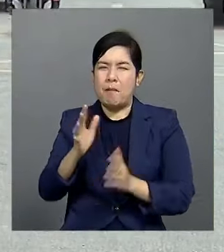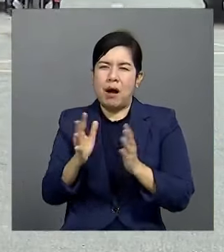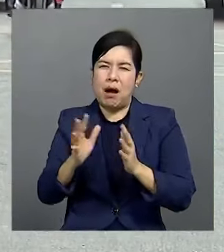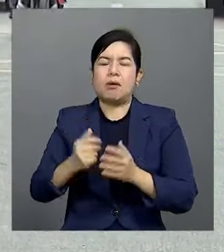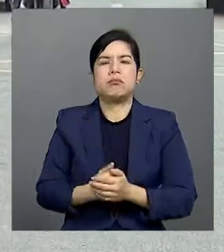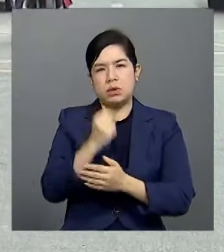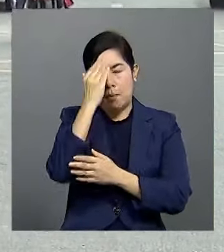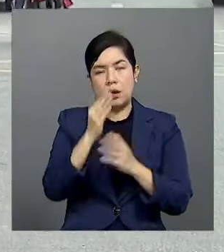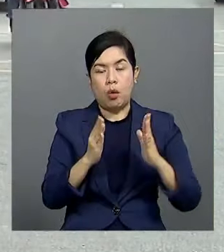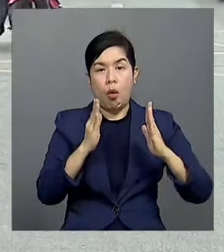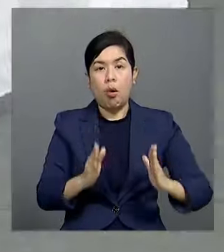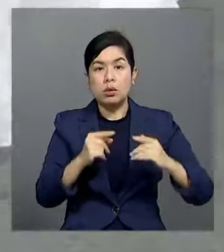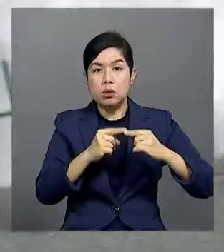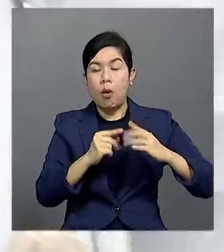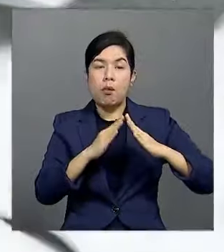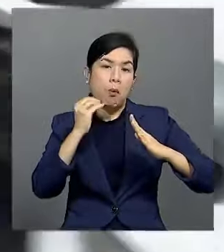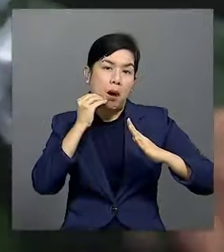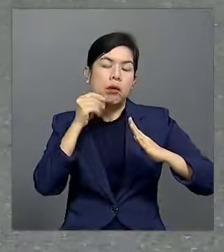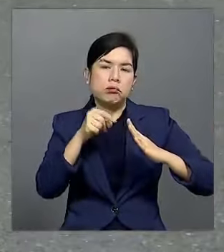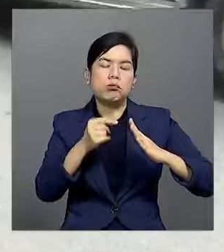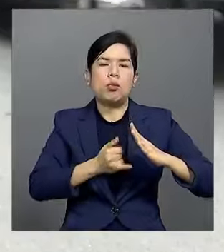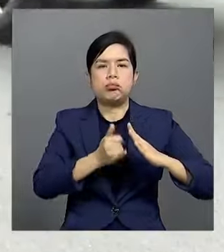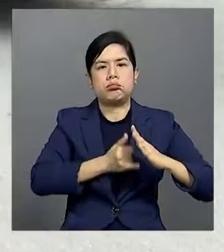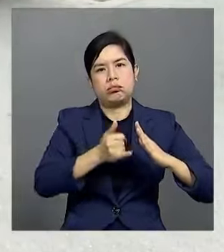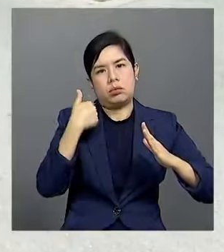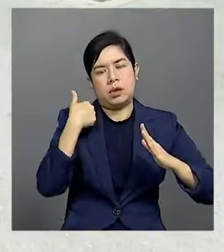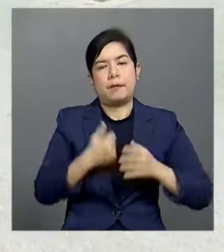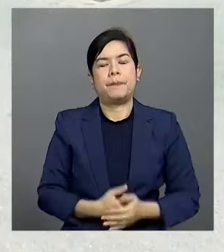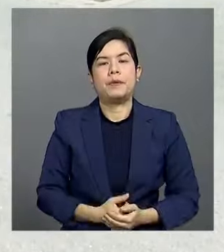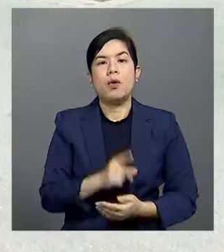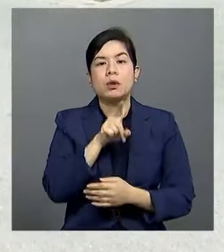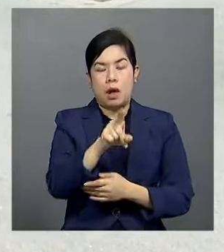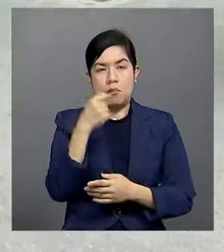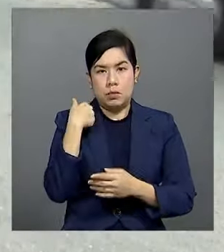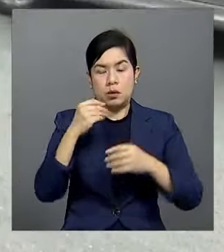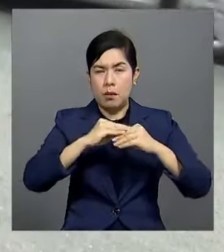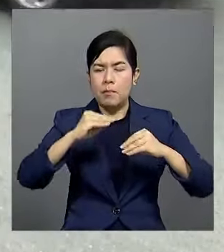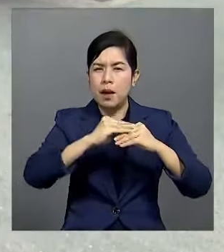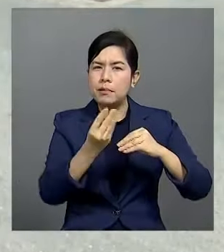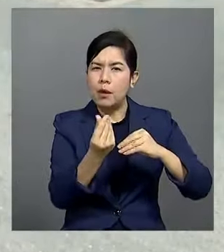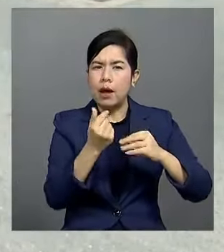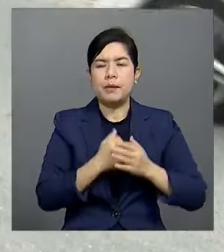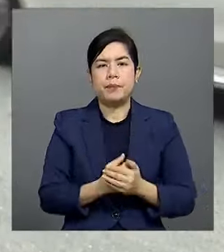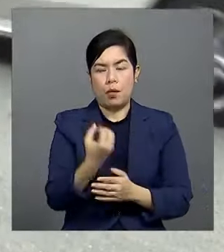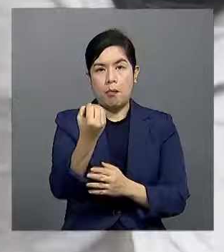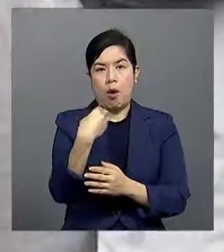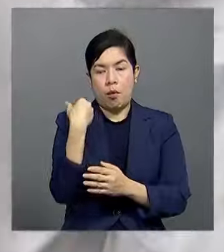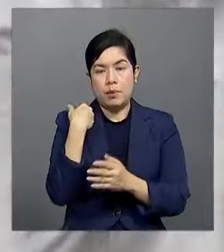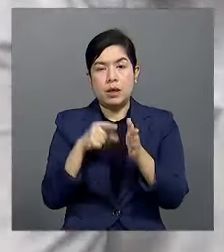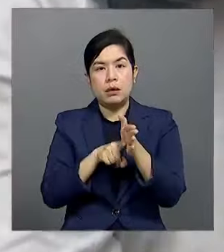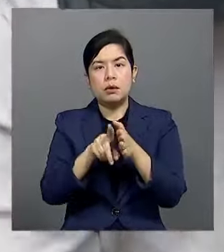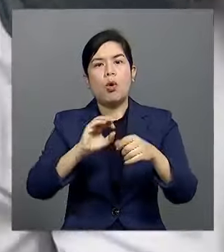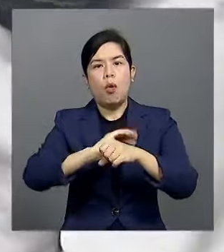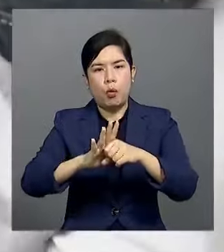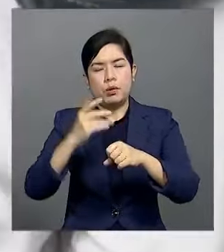จจะมีสั่งสัก10ลายต่อวันถ้ามีโควิดนี่มันเพิ่มขึ้นแบบเป็นเท่าตัวเลยนะ มีโควิดแล้วเว้ยก็เพิ่มครับเท่าตั